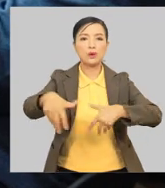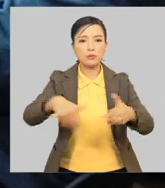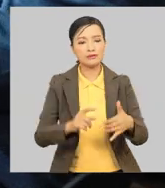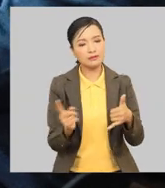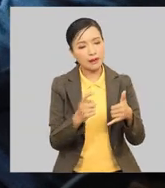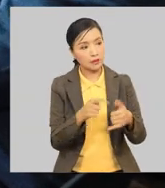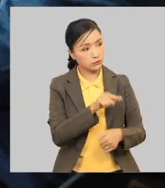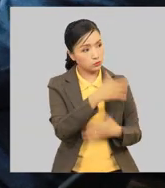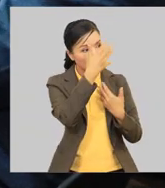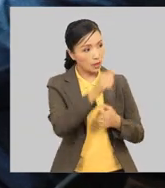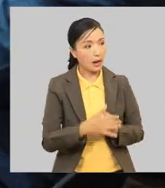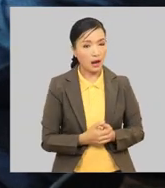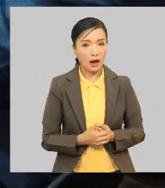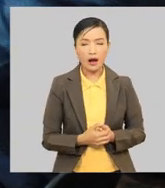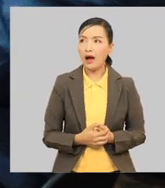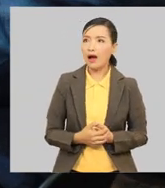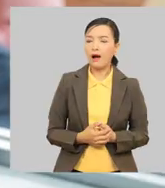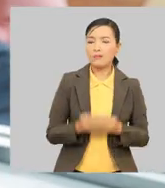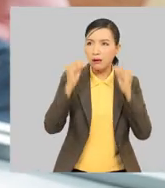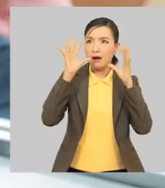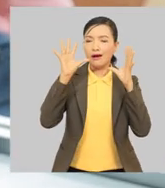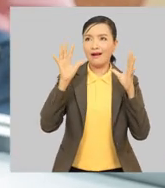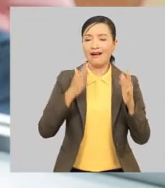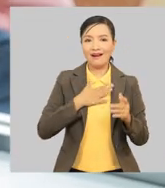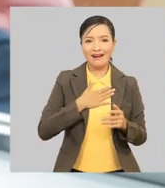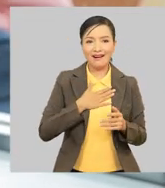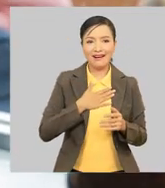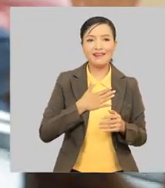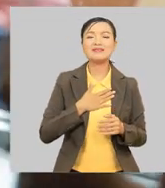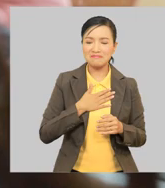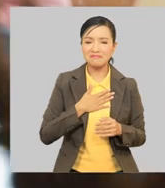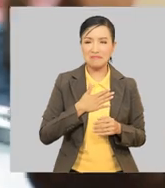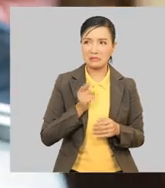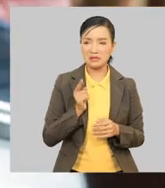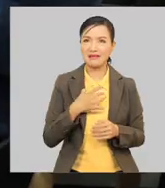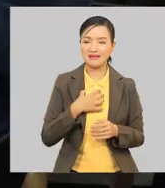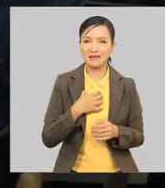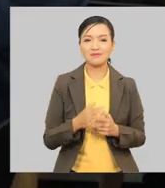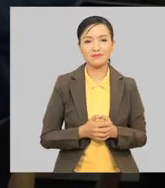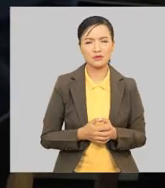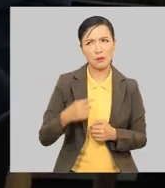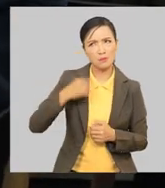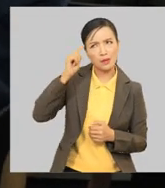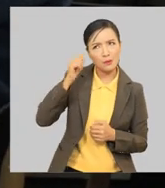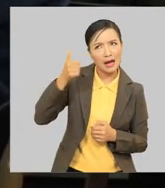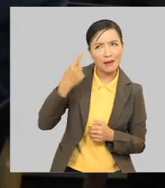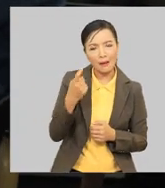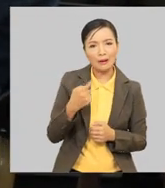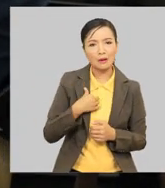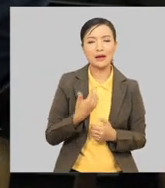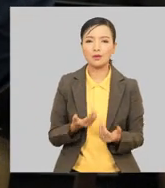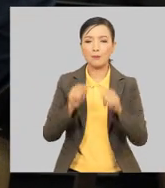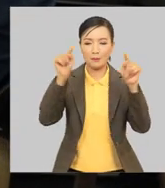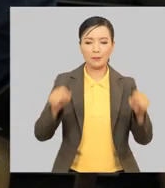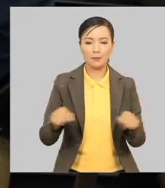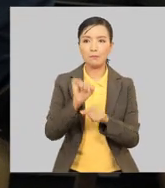ค่ะก็ถามชมพู่ว่าชมพู่สนใจไหมคือแบบตาเป็นประกายเลย ความฝันเลยวันนั้นจะเป็นจริงแล้ว ยังไม่รู้ว่าจะเป็นจริงหรือเปล่